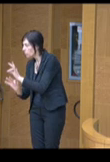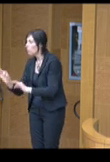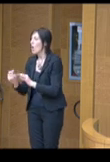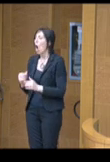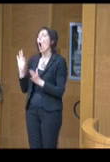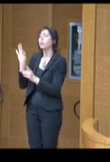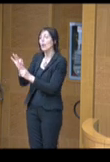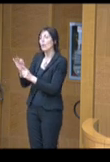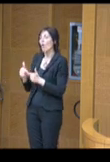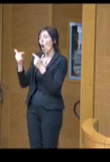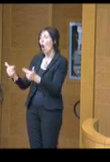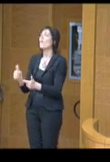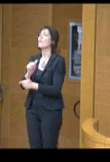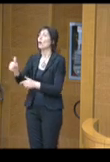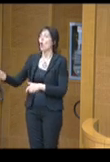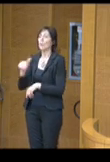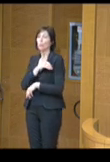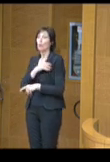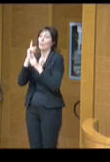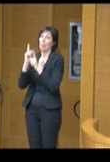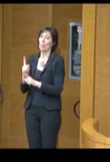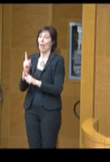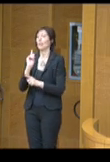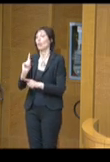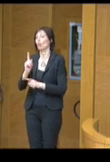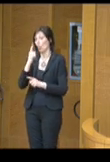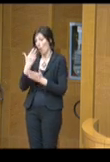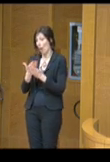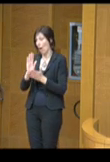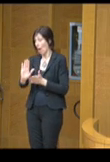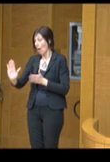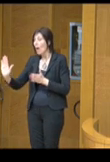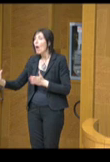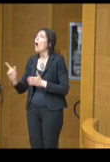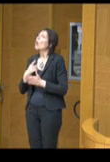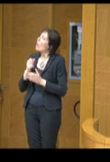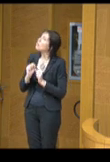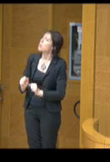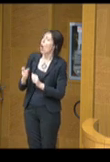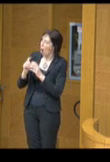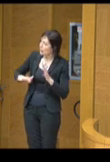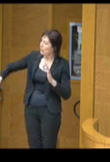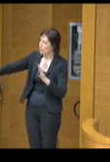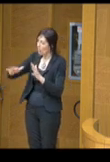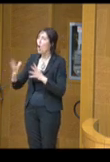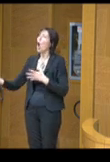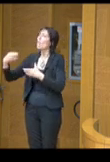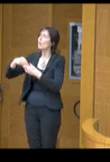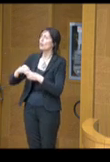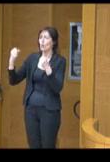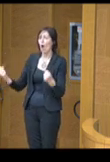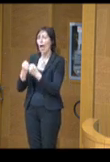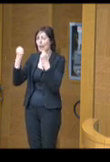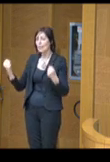di offrire ad ogni studente, in relazione alle proprie peculiarità, la possibilità di godere di questo spazio attraverso un coinvolgimento attivo e